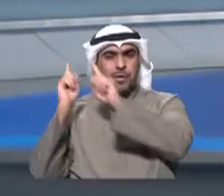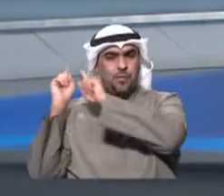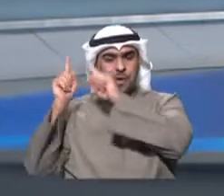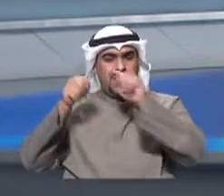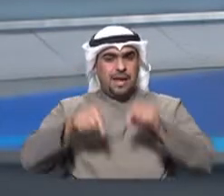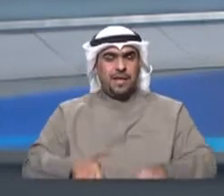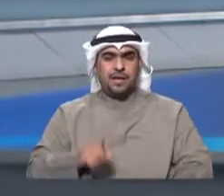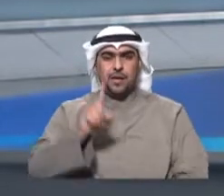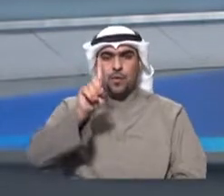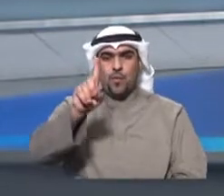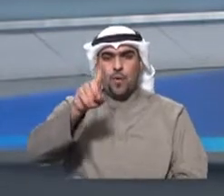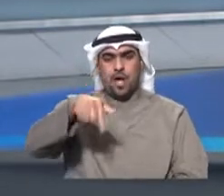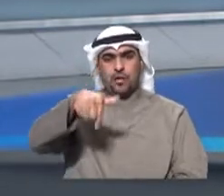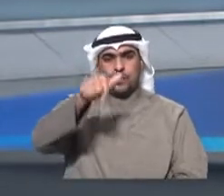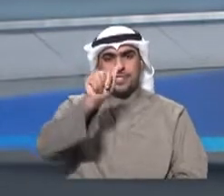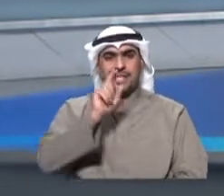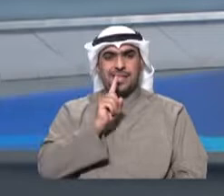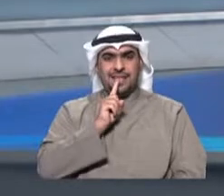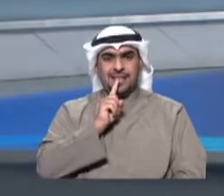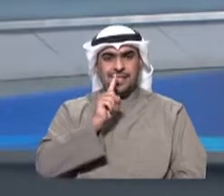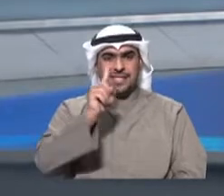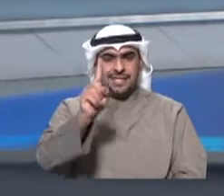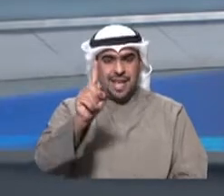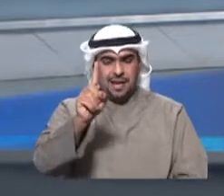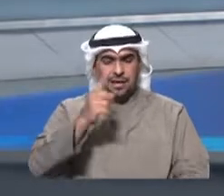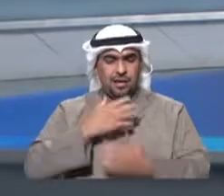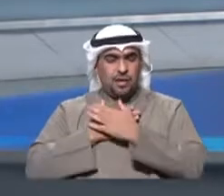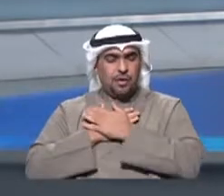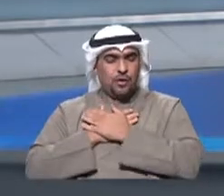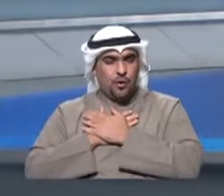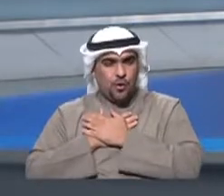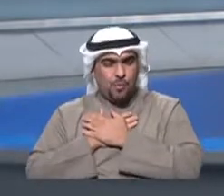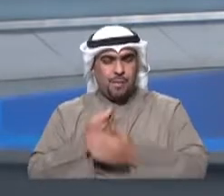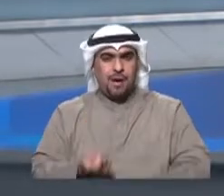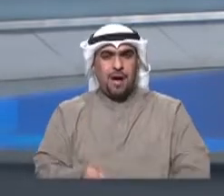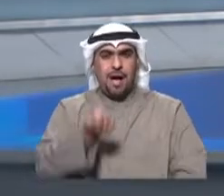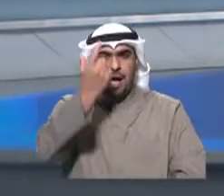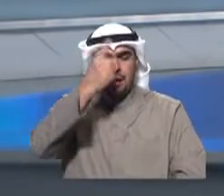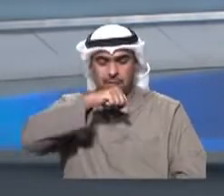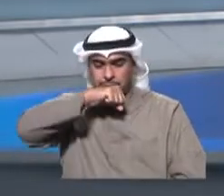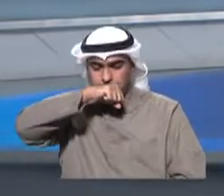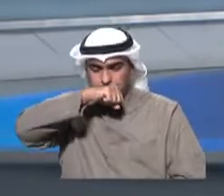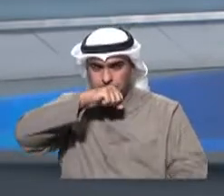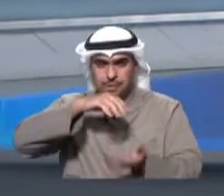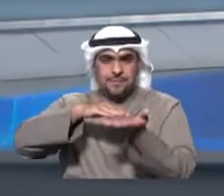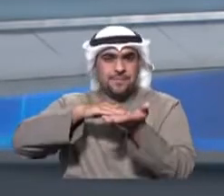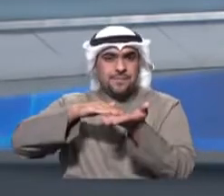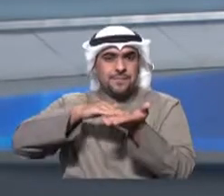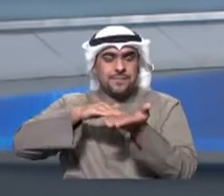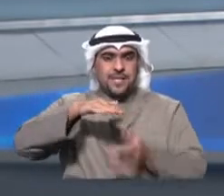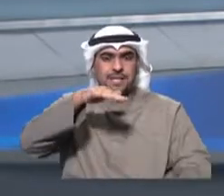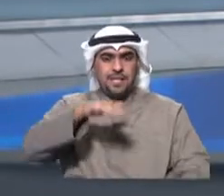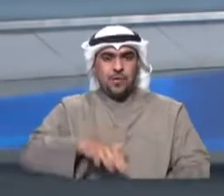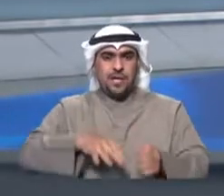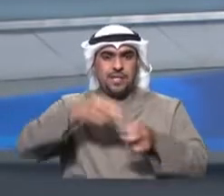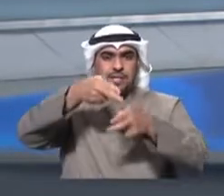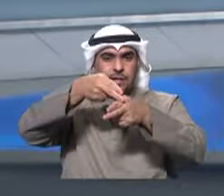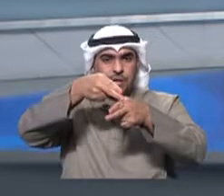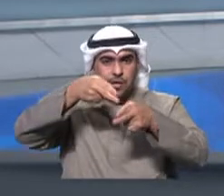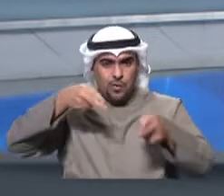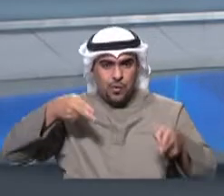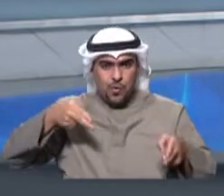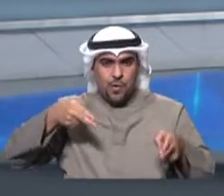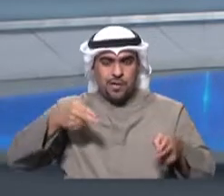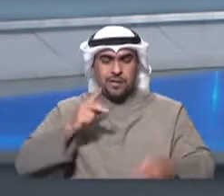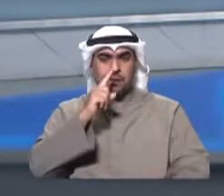معاني وقيم الانتماء للوطن وقيادته التي حرصت طوال العقود الماضية على تعزيز